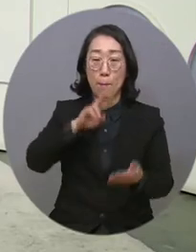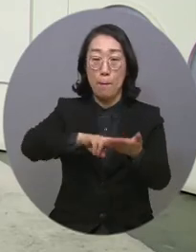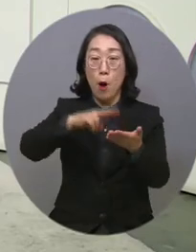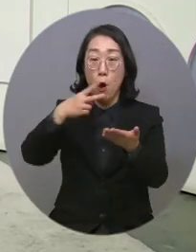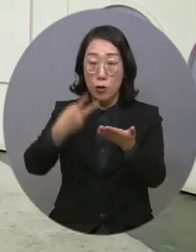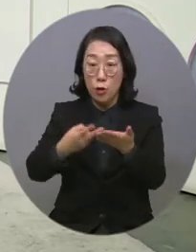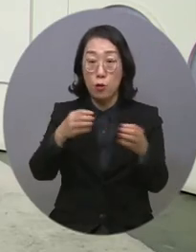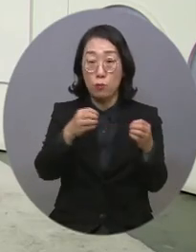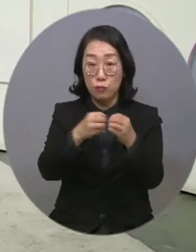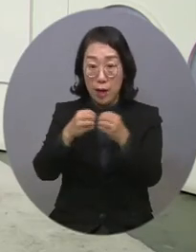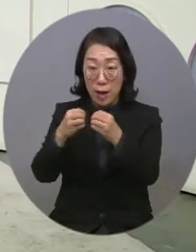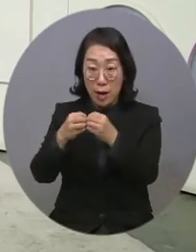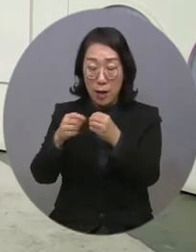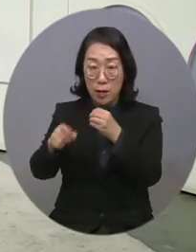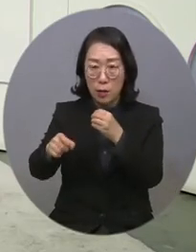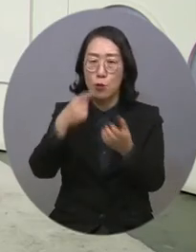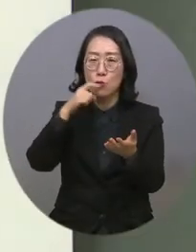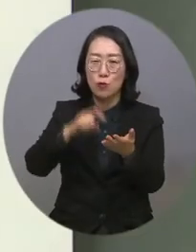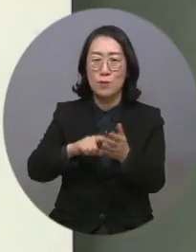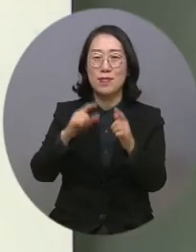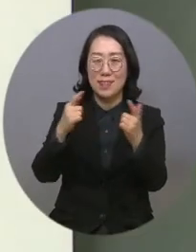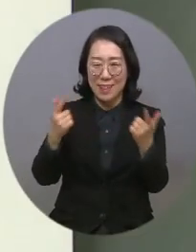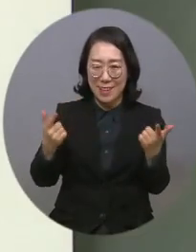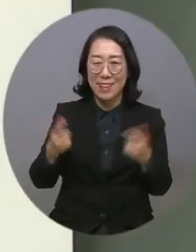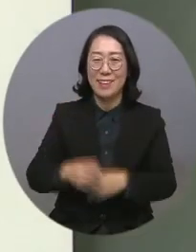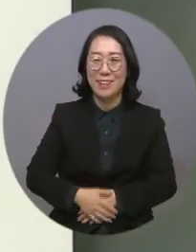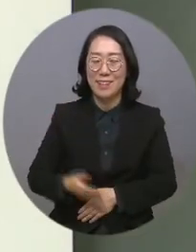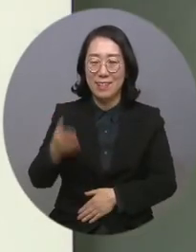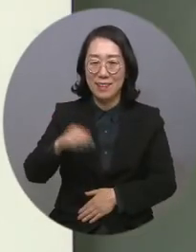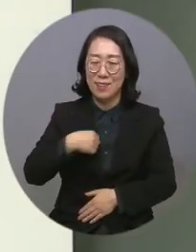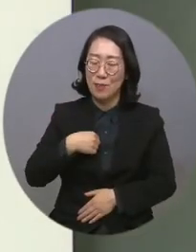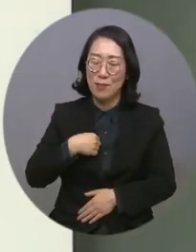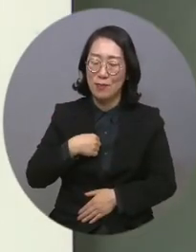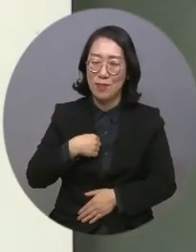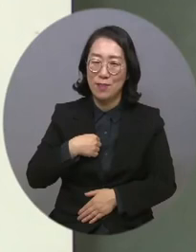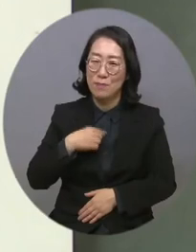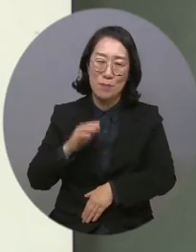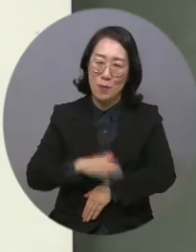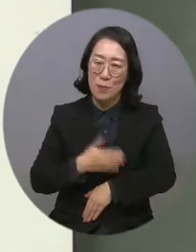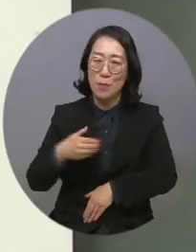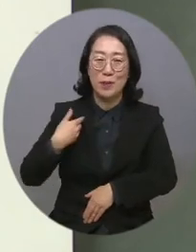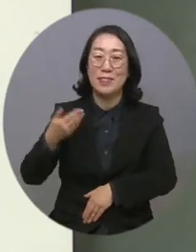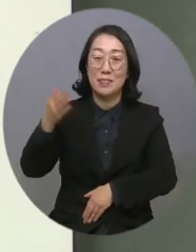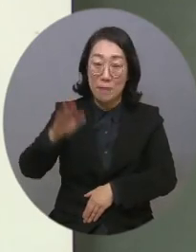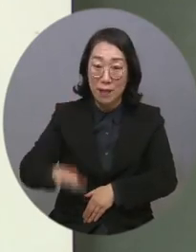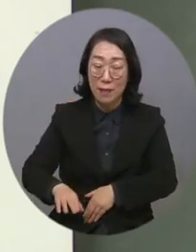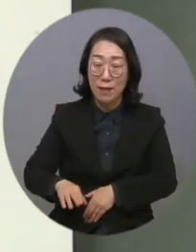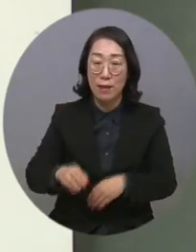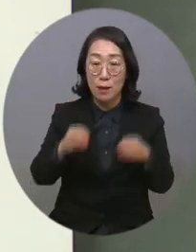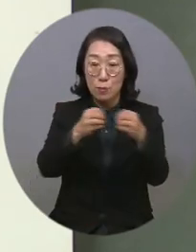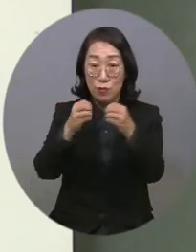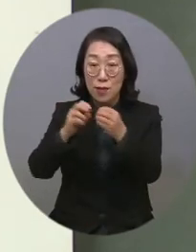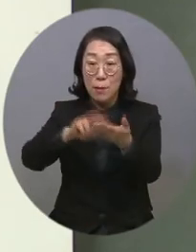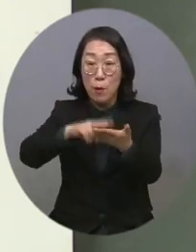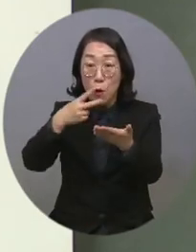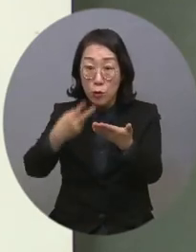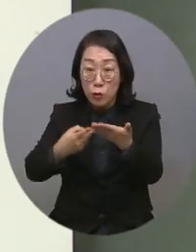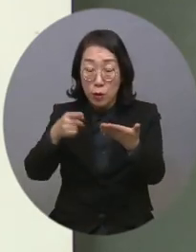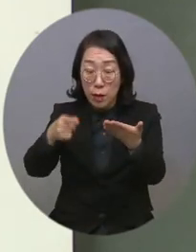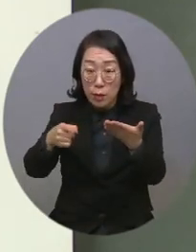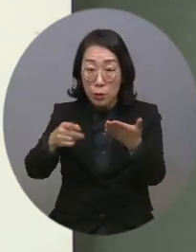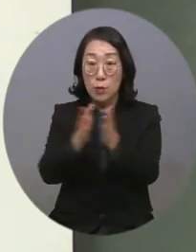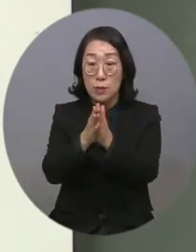번역문학이라는 것이 그렇게 쉬운 게 아니에요. 그런데 저는 아무것도 모르지만은 그런 번역문학을 쭉 손을